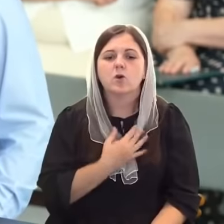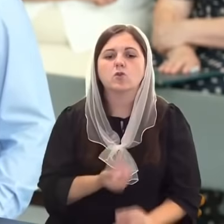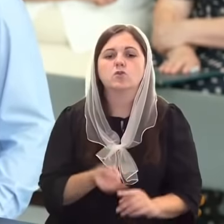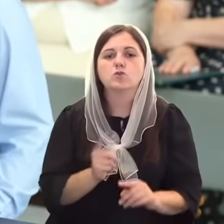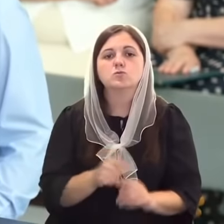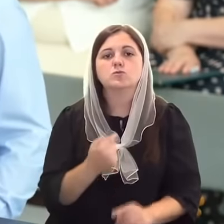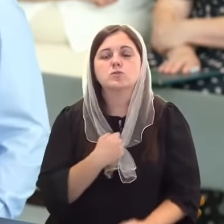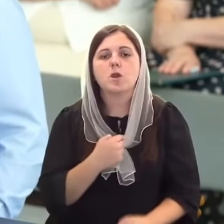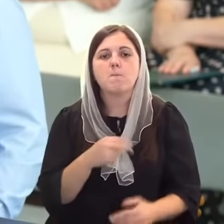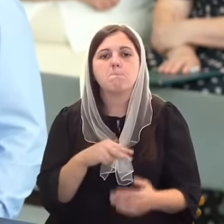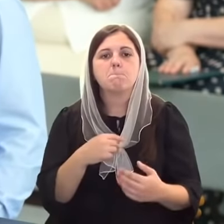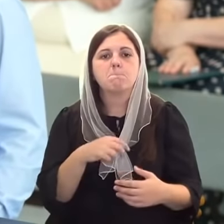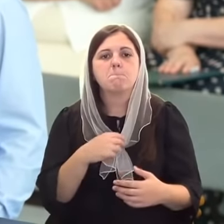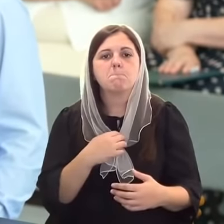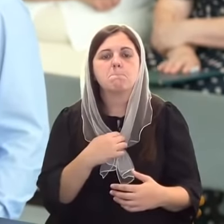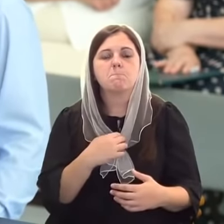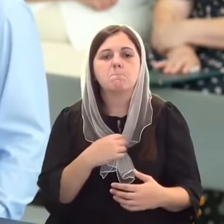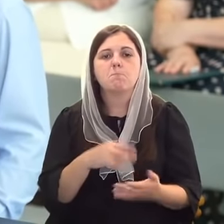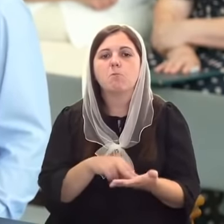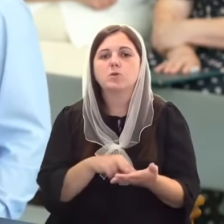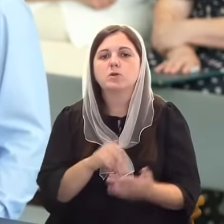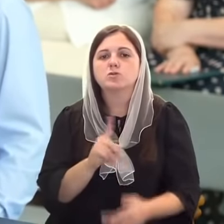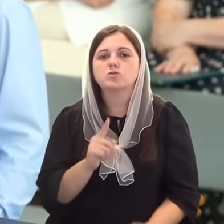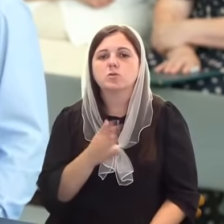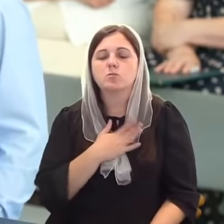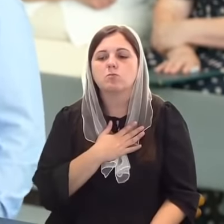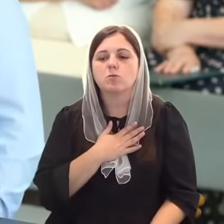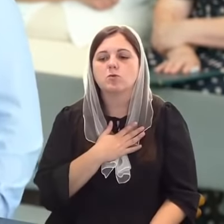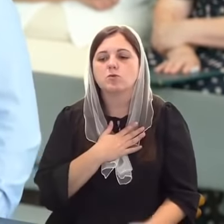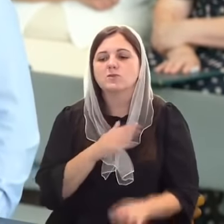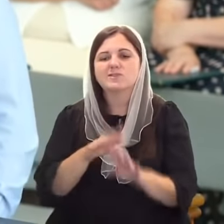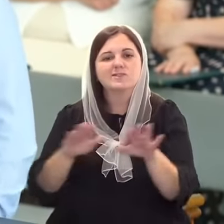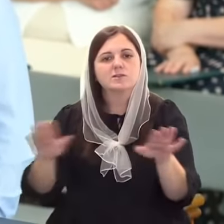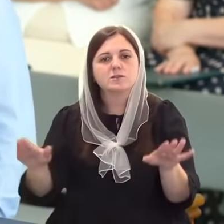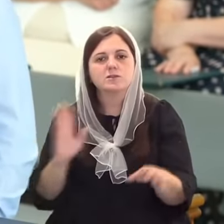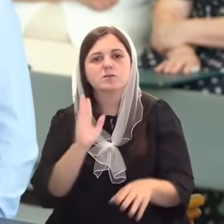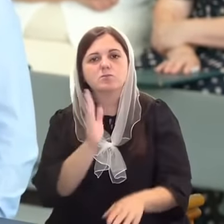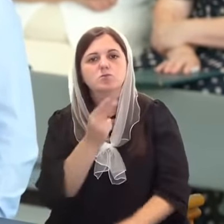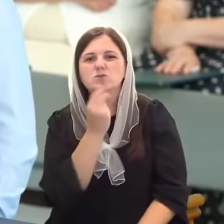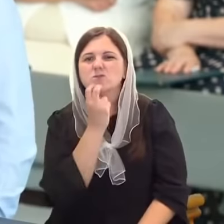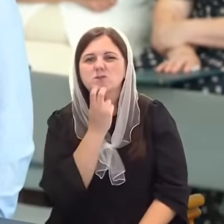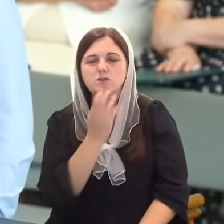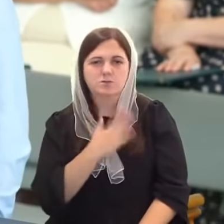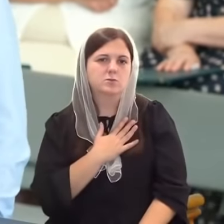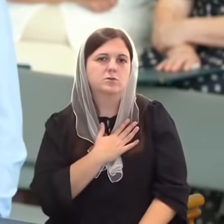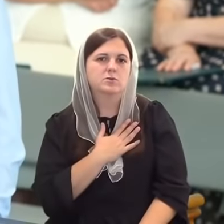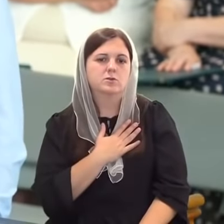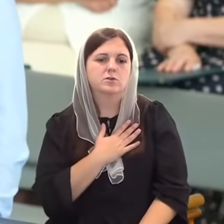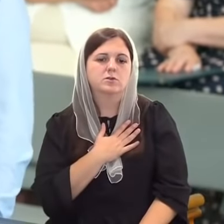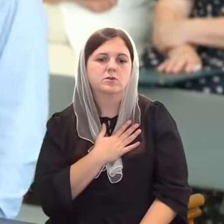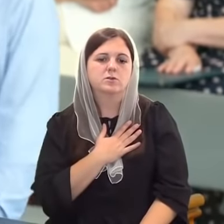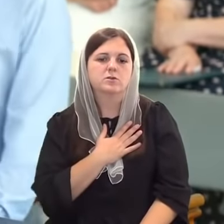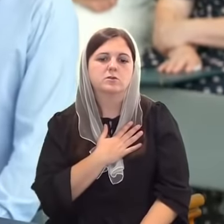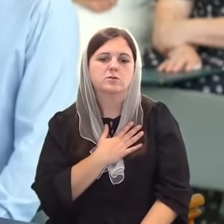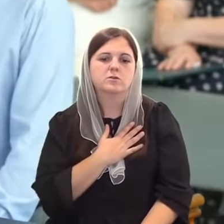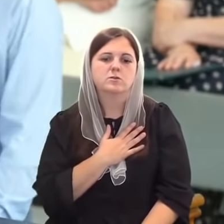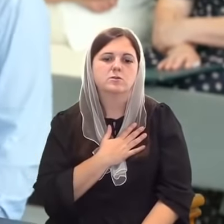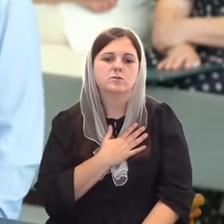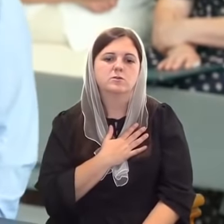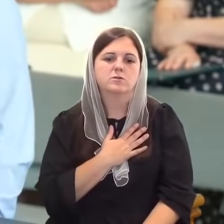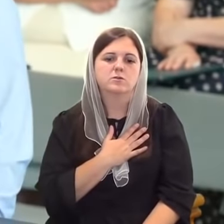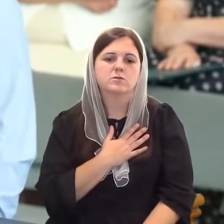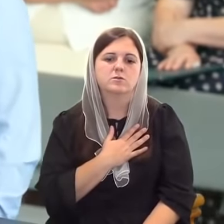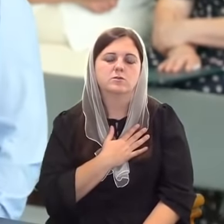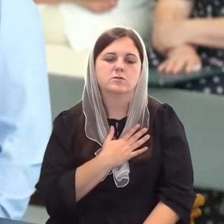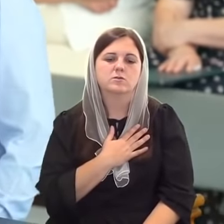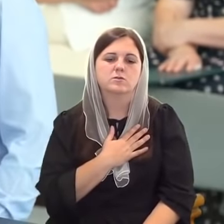что я боялся, чтобы мои ровесники в том классе не посмеялись надо мной. И когда сестра Ира, черная ее